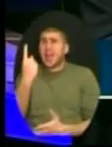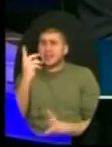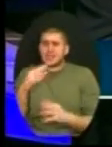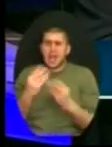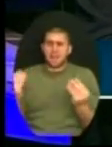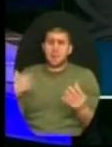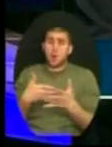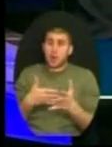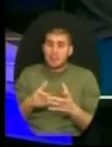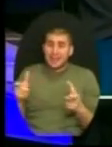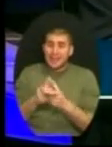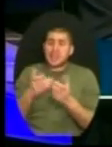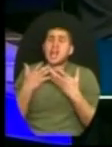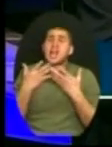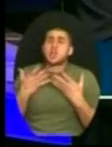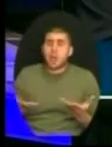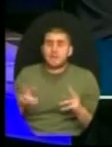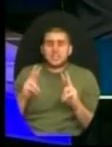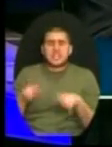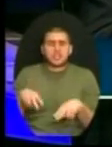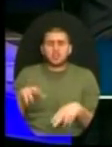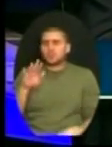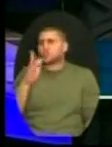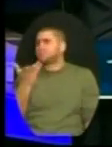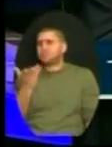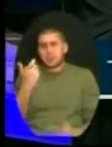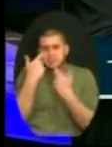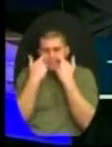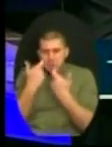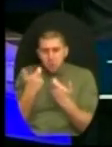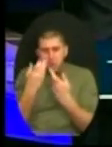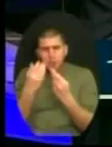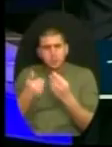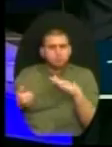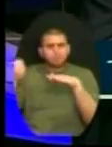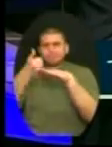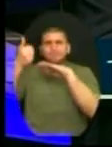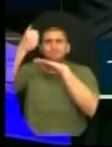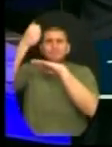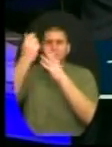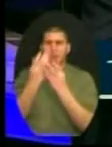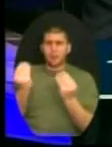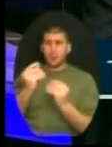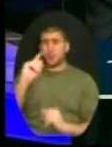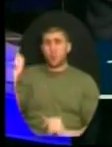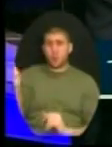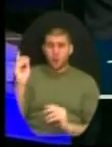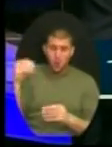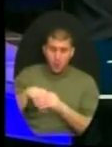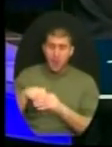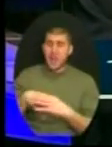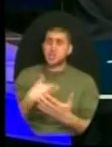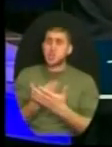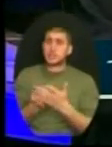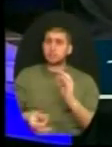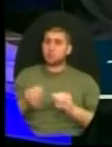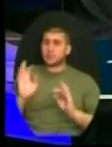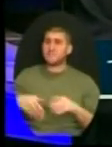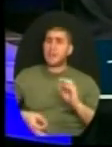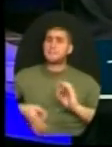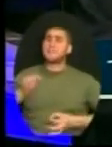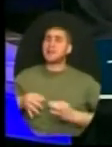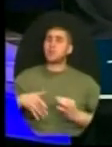גם היחידה, היחידה גדולה, ויש עליה גם פיקוח של הרבה מאוד מדרגים למעלה, כולל היועץ המשפטי ופרקליטת